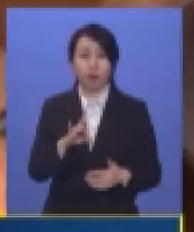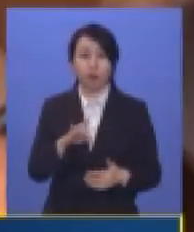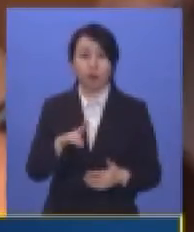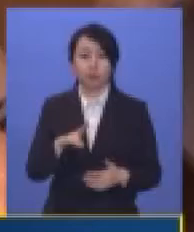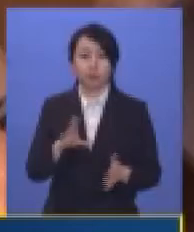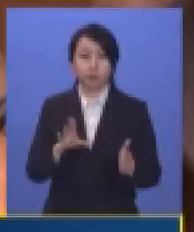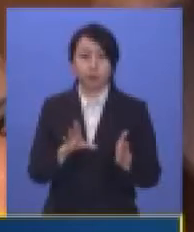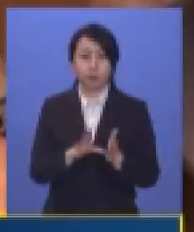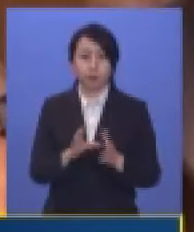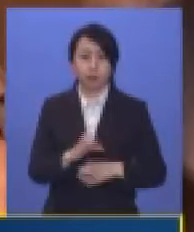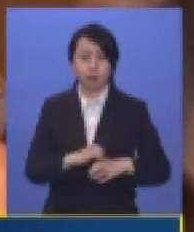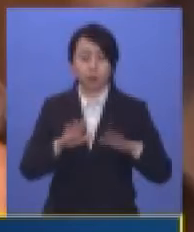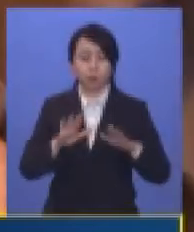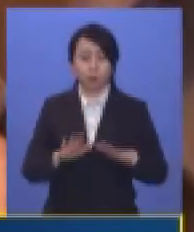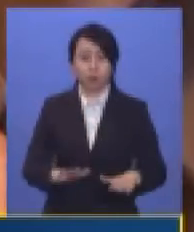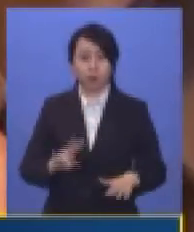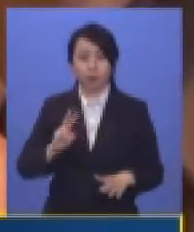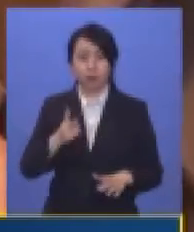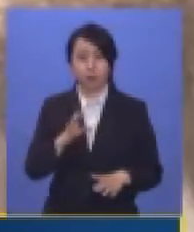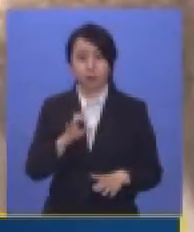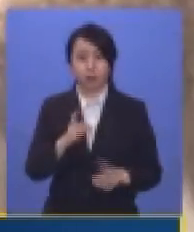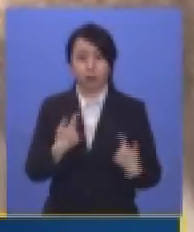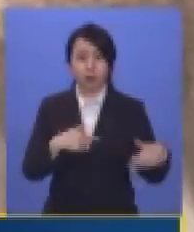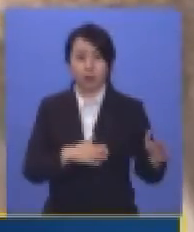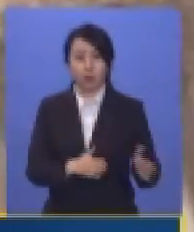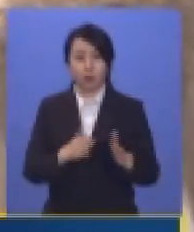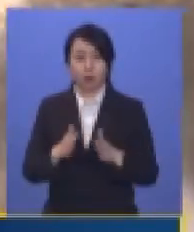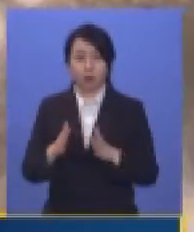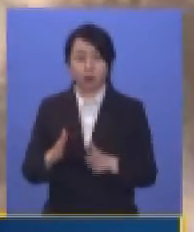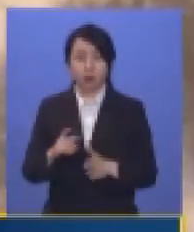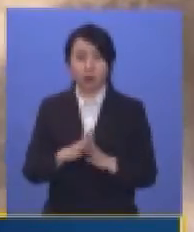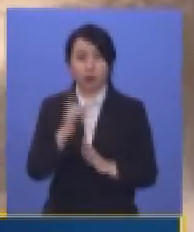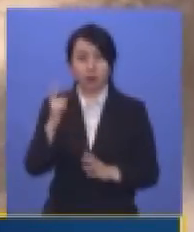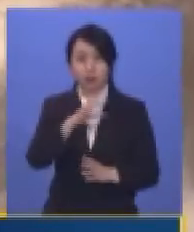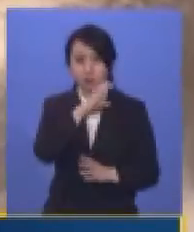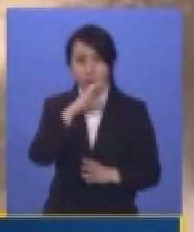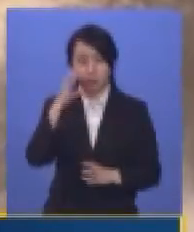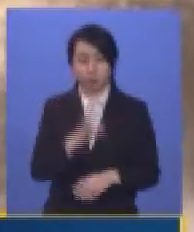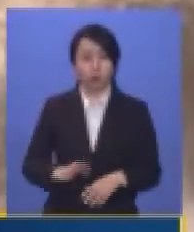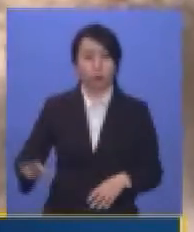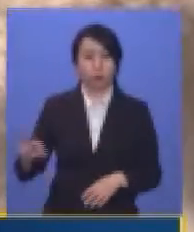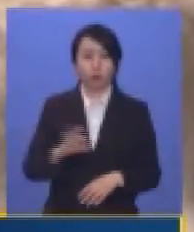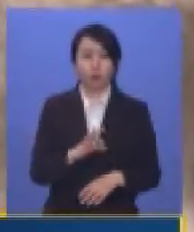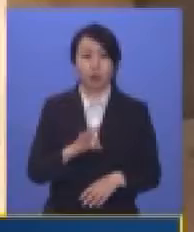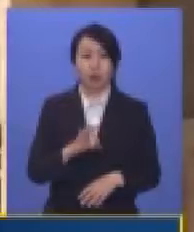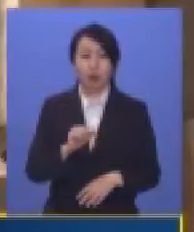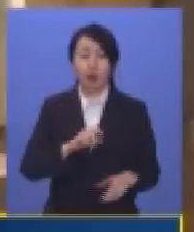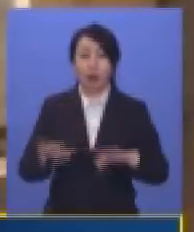и электронных отходов в пунктах приема вторичного сырья организации «Рим-Казагро» и СКО «Вторресурс» достаточно